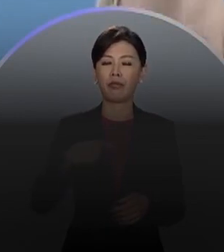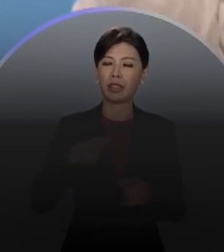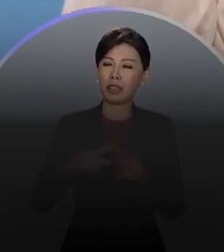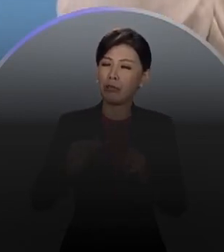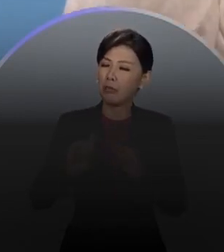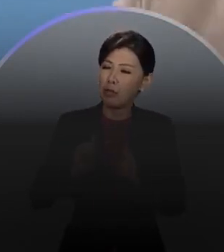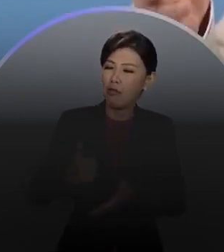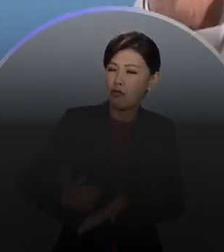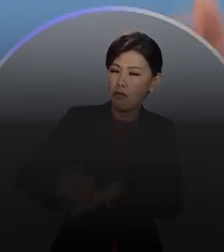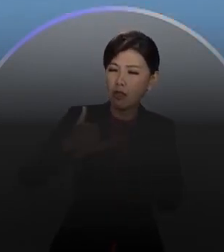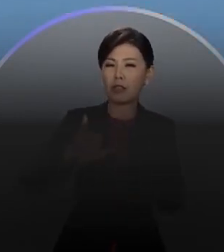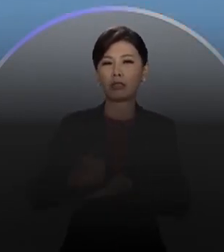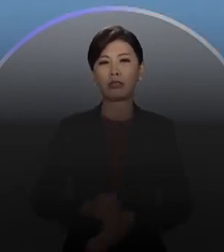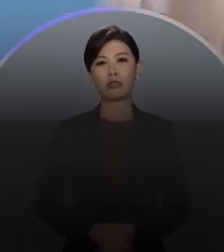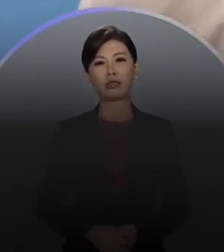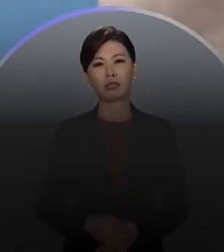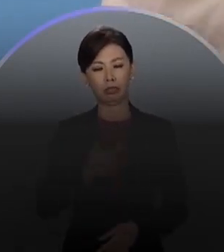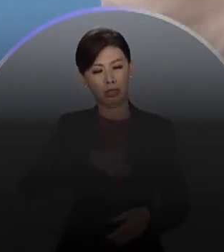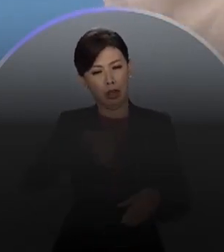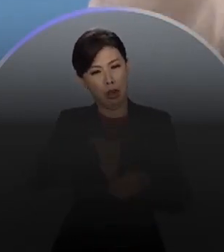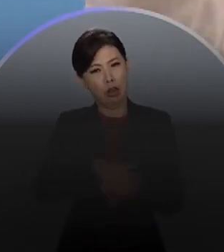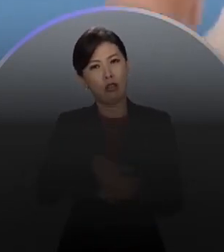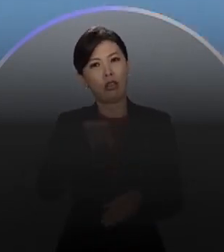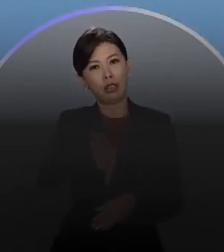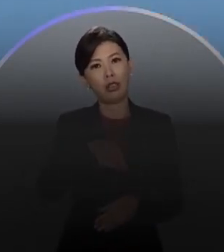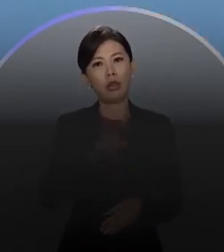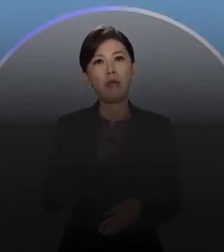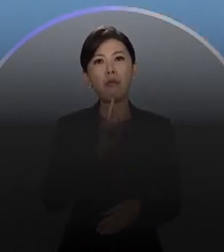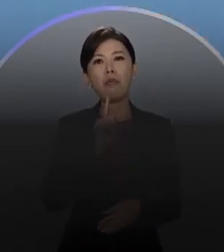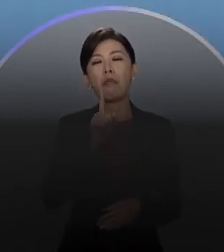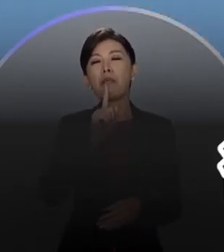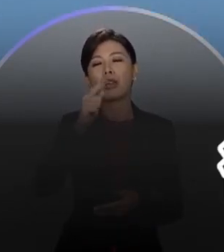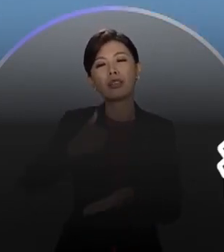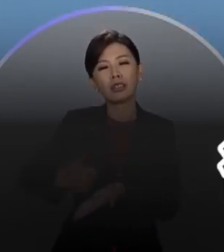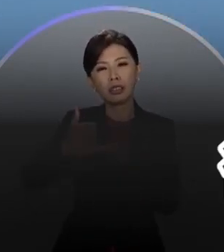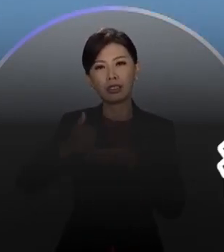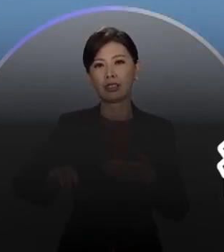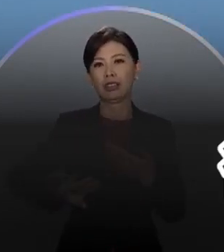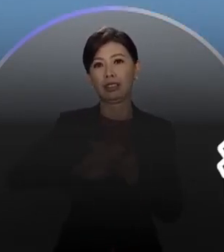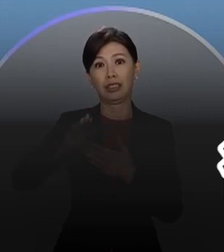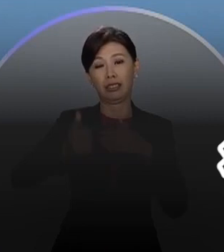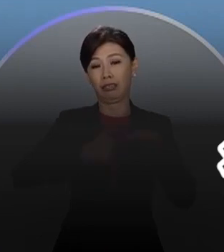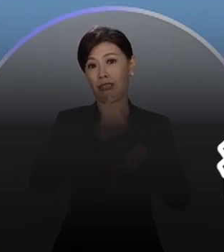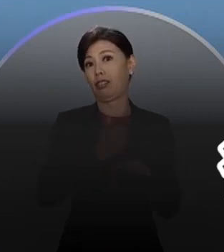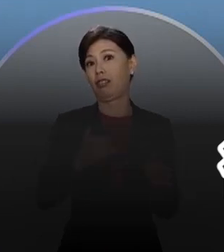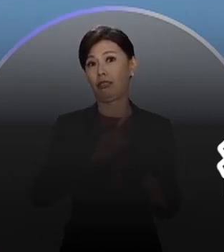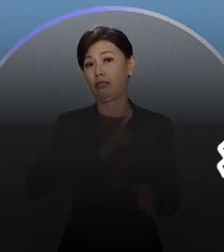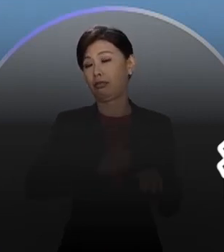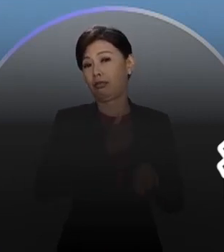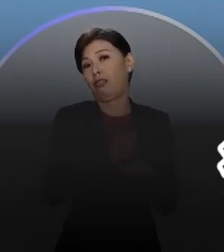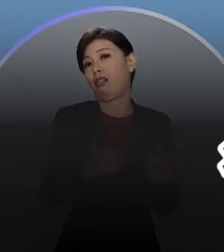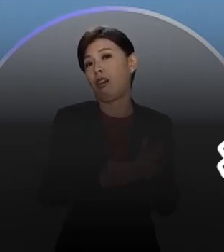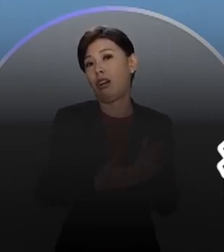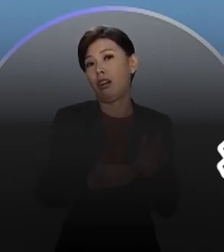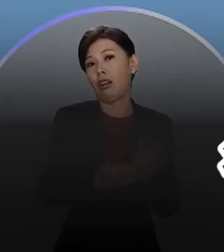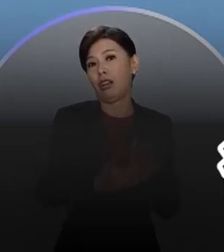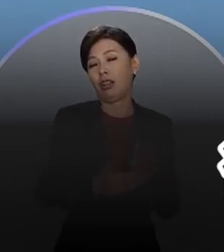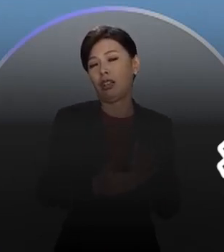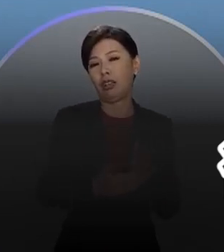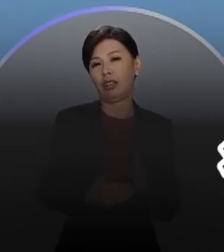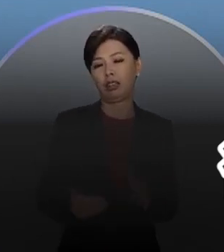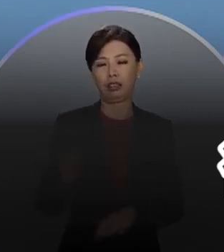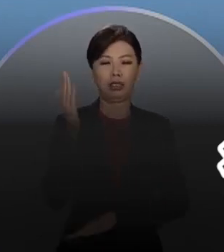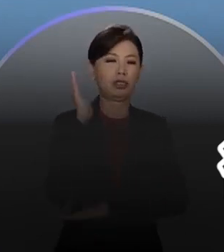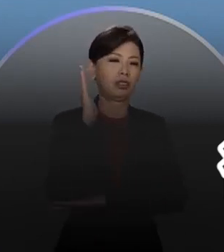不是只有在选举的时候你当一天头家，后面你就变成政府的冤